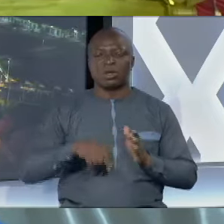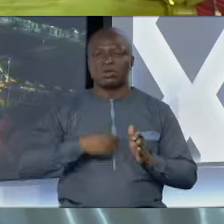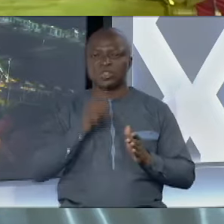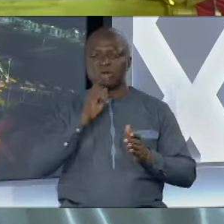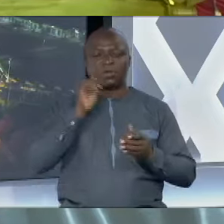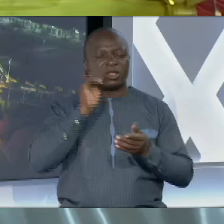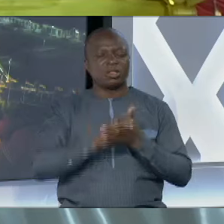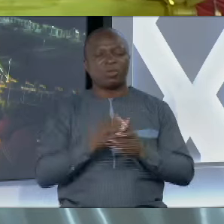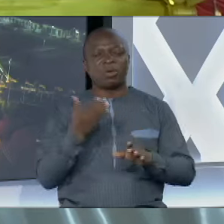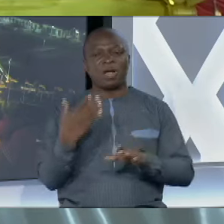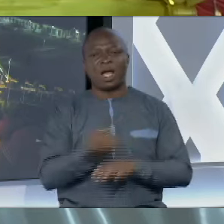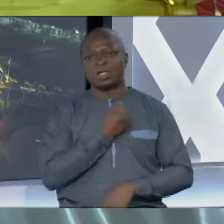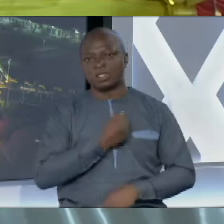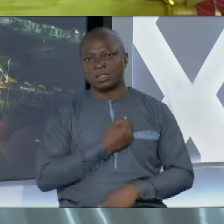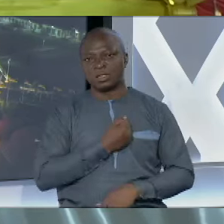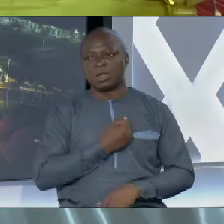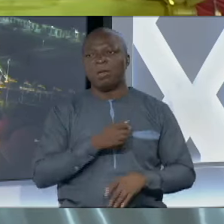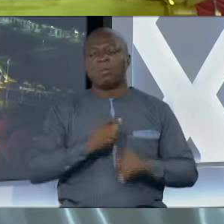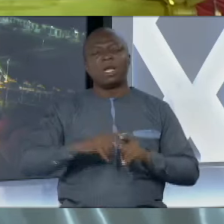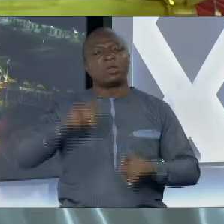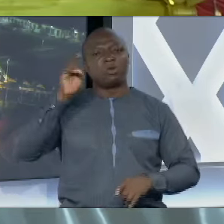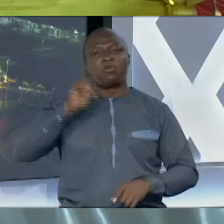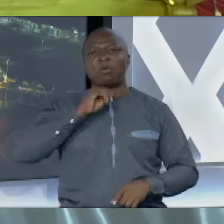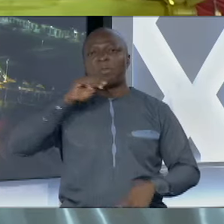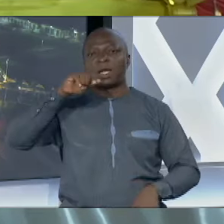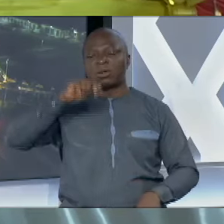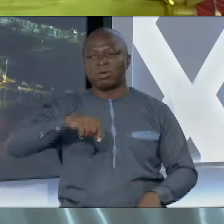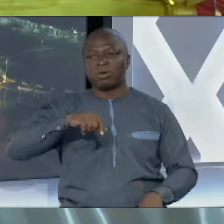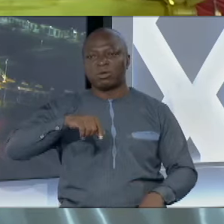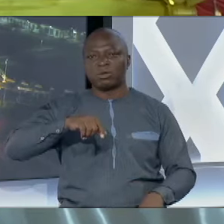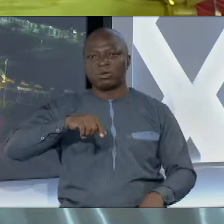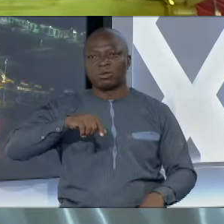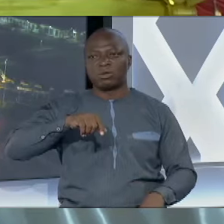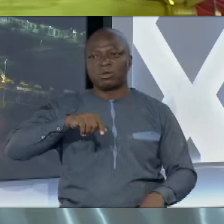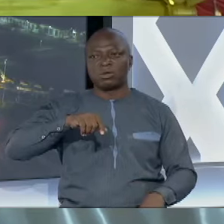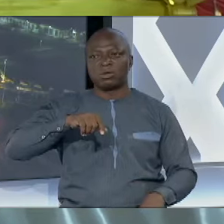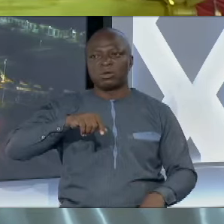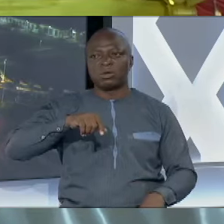époux arrachés, mais il ne faut pas que